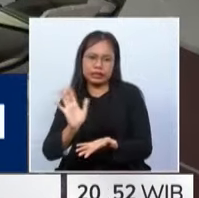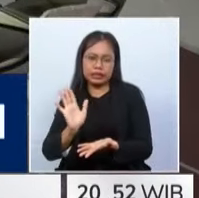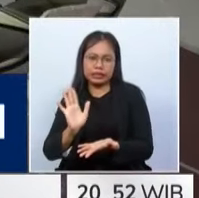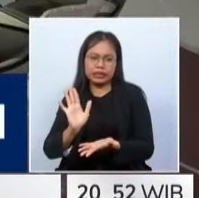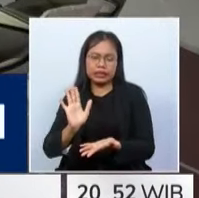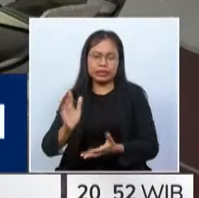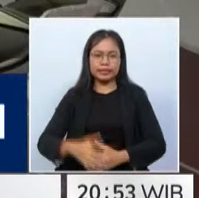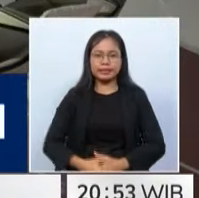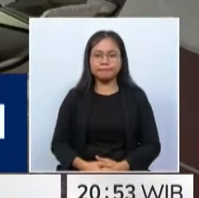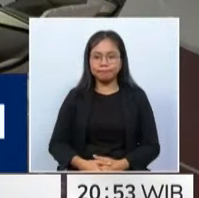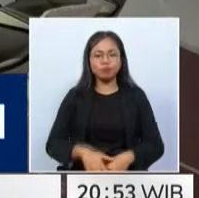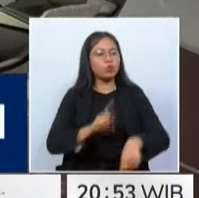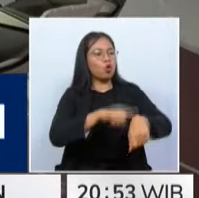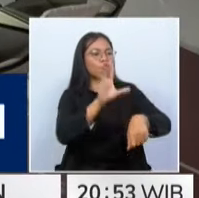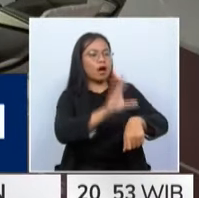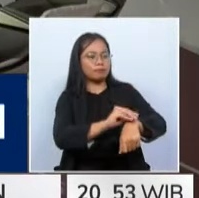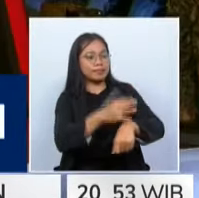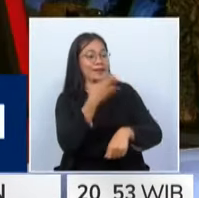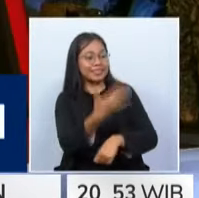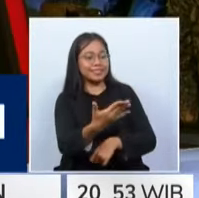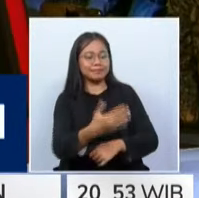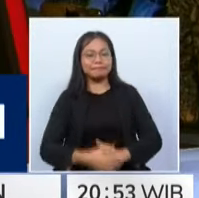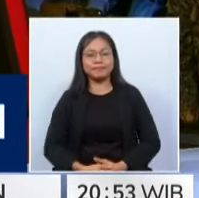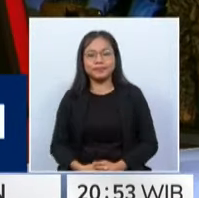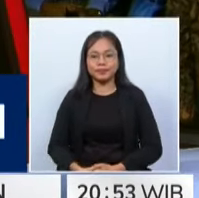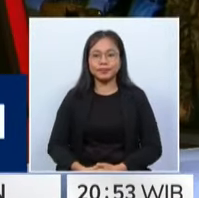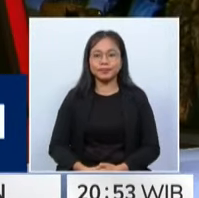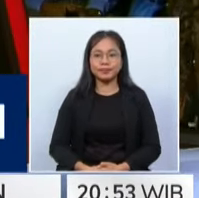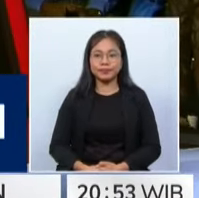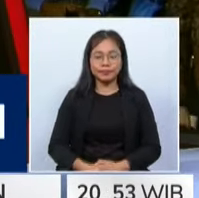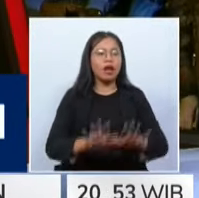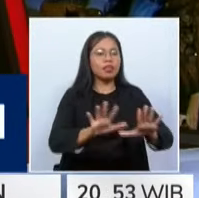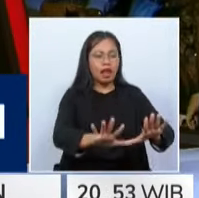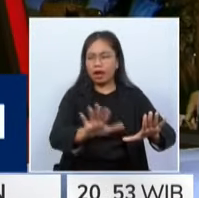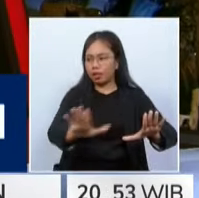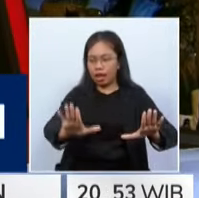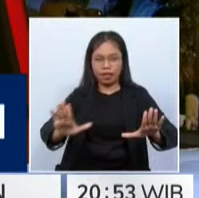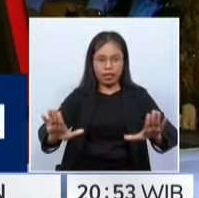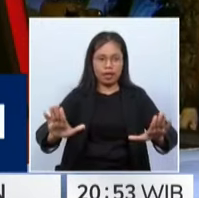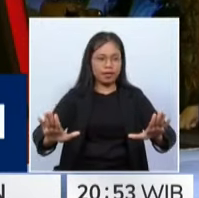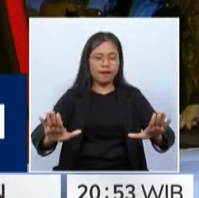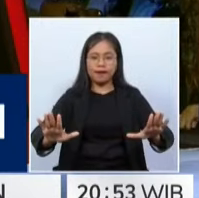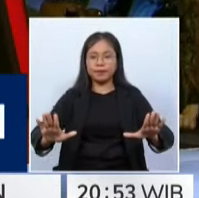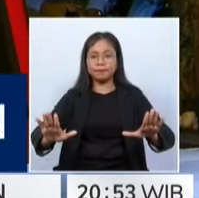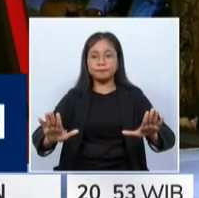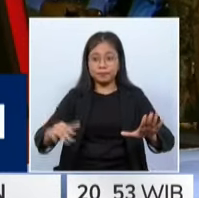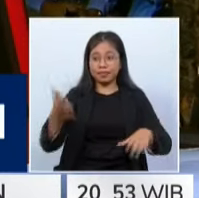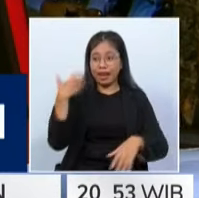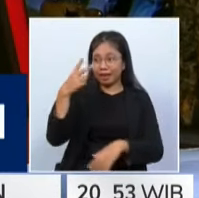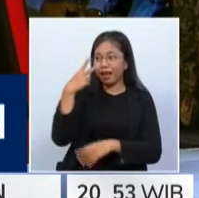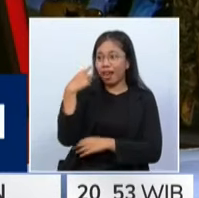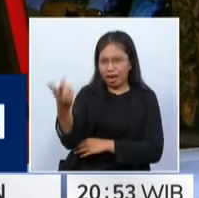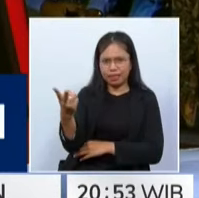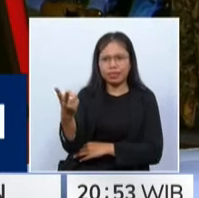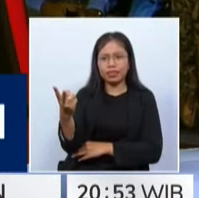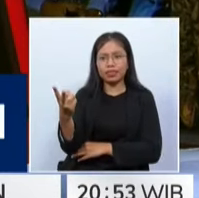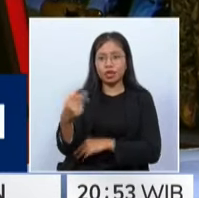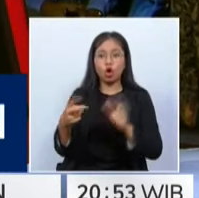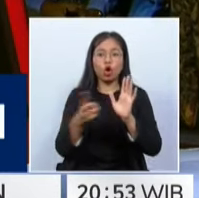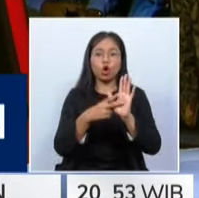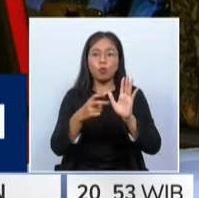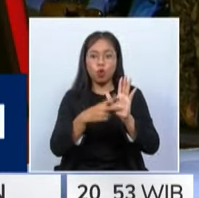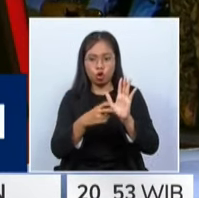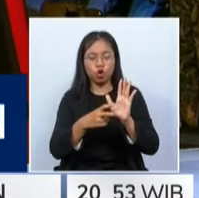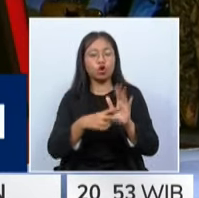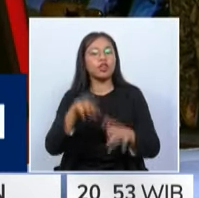sudah habis mohon tenang bapak dan ibu sekalian baru saja kita lihat nomor urut 3 dan